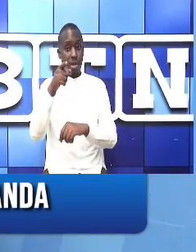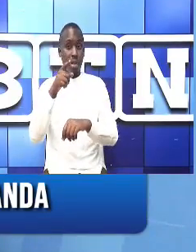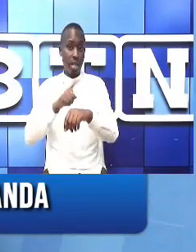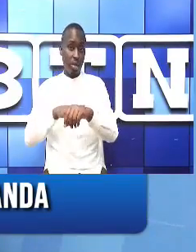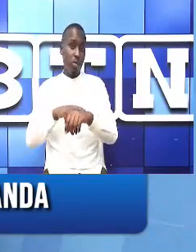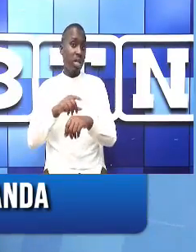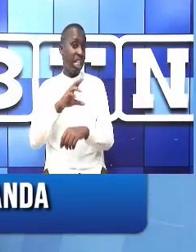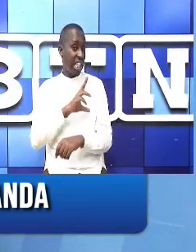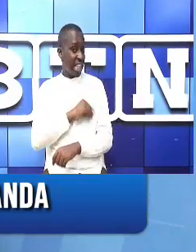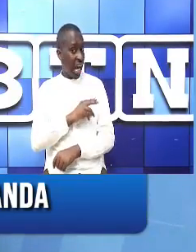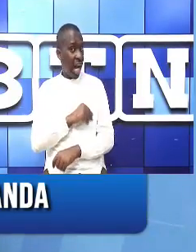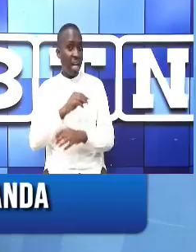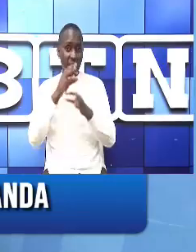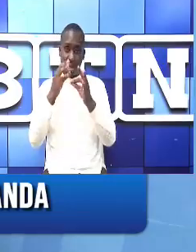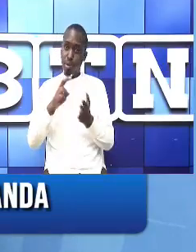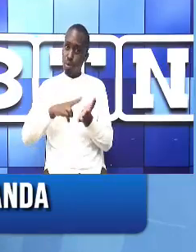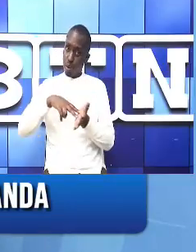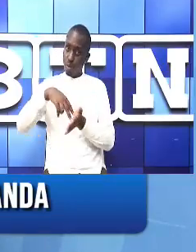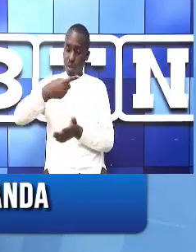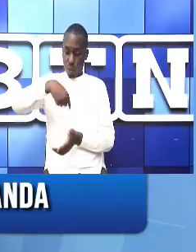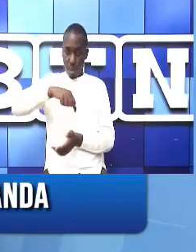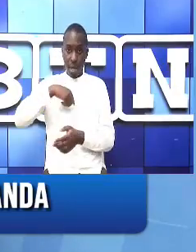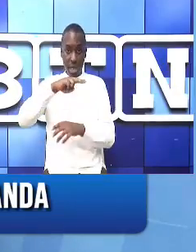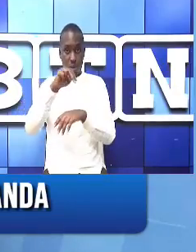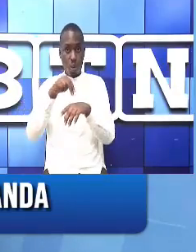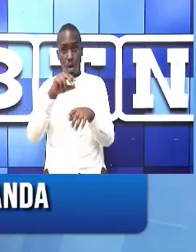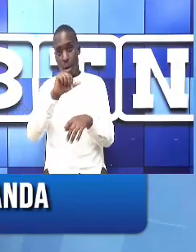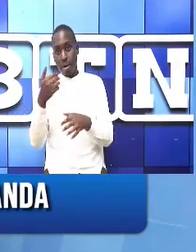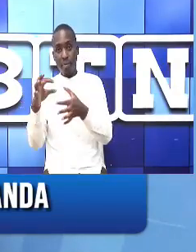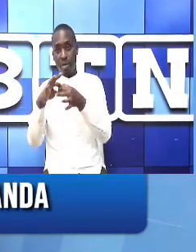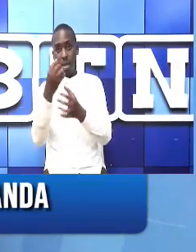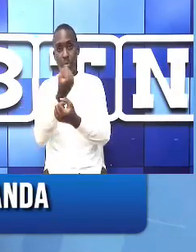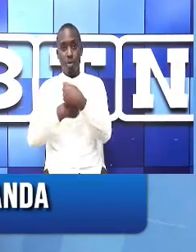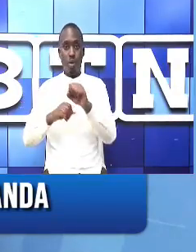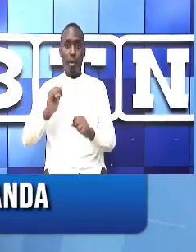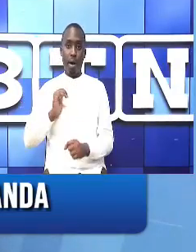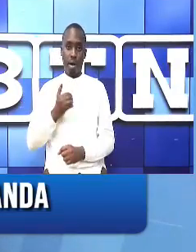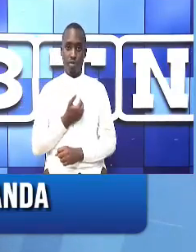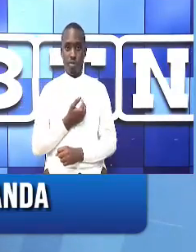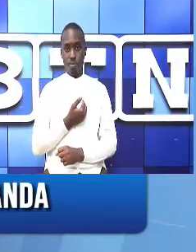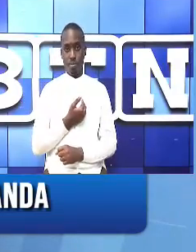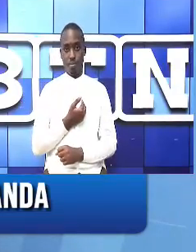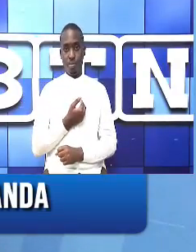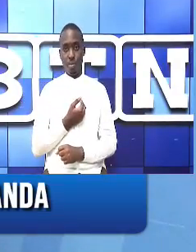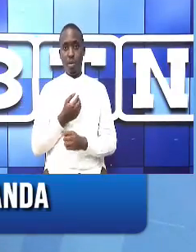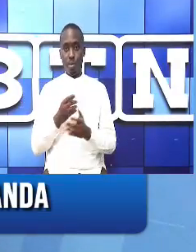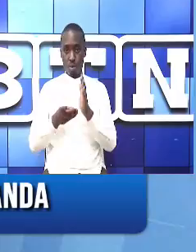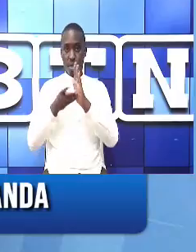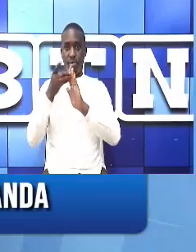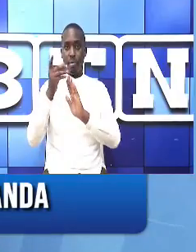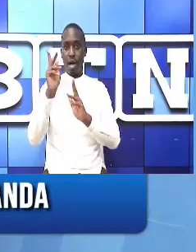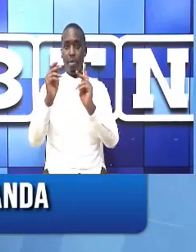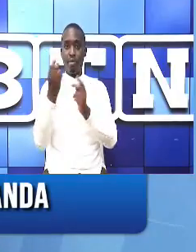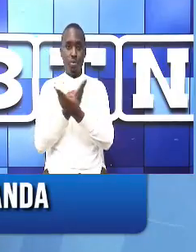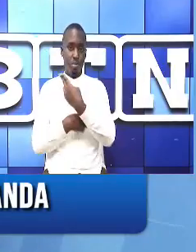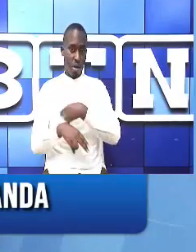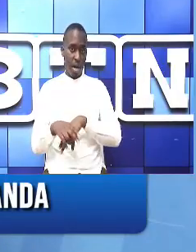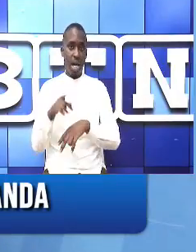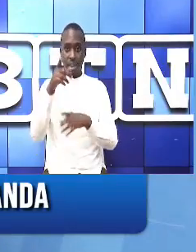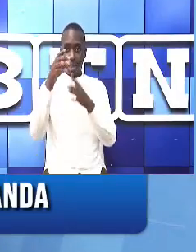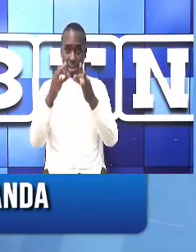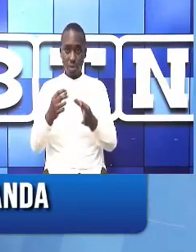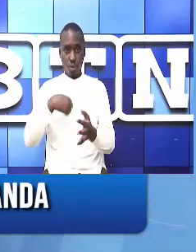n'ibintu twahagurukiye yaba ari twebwe n'idoro n'abandi bafatanyabikorwa bacu mu guteza imbere abantu bafite ubumuga iki ni